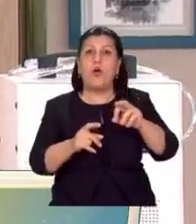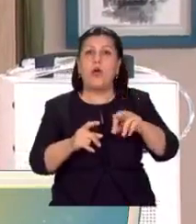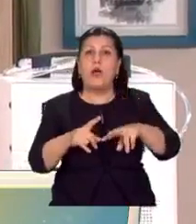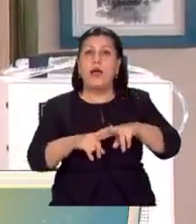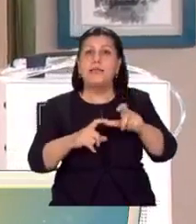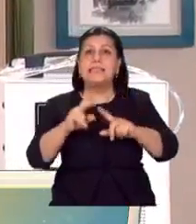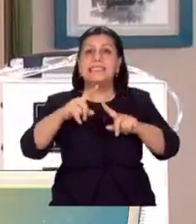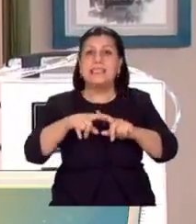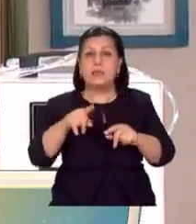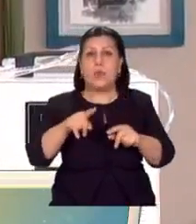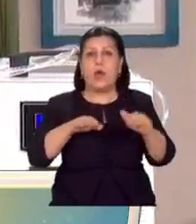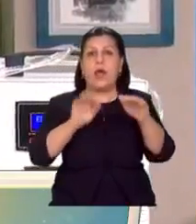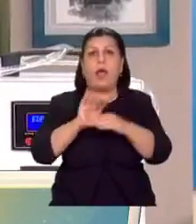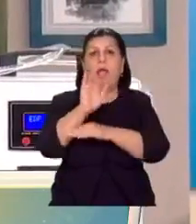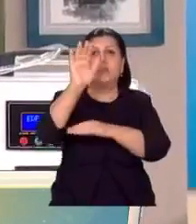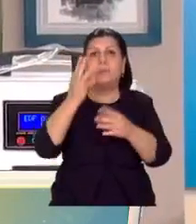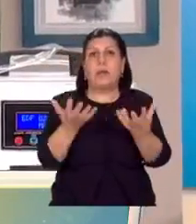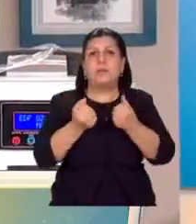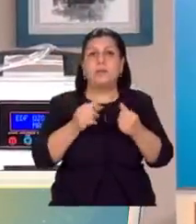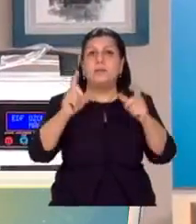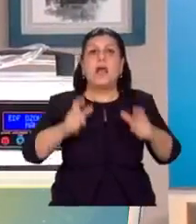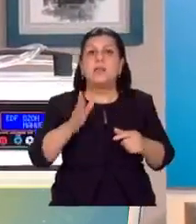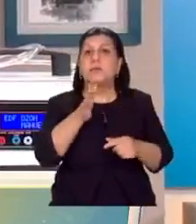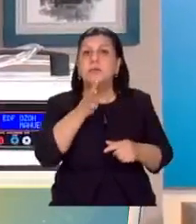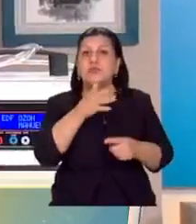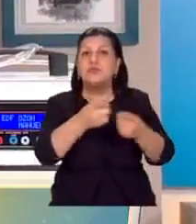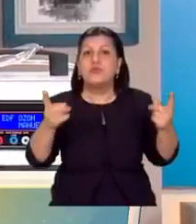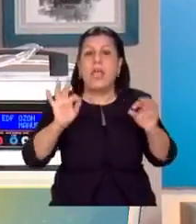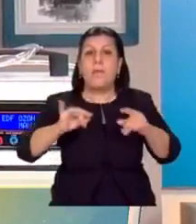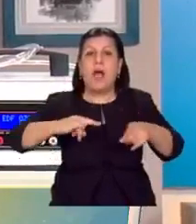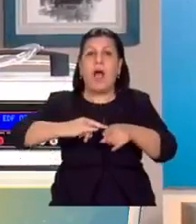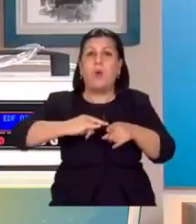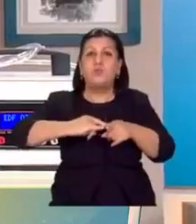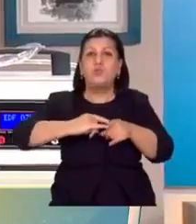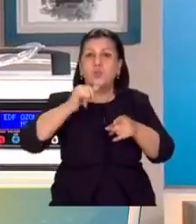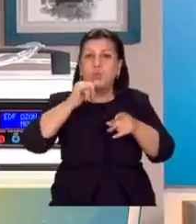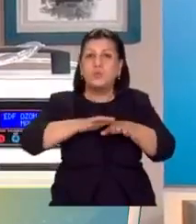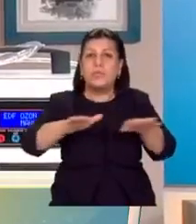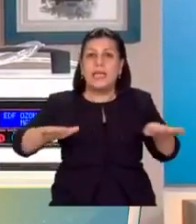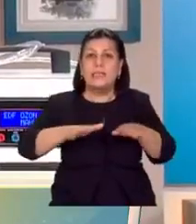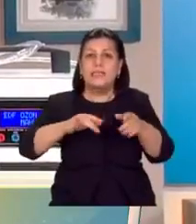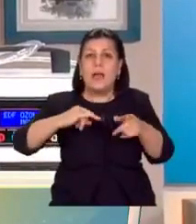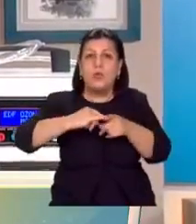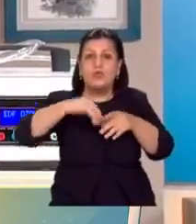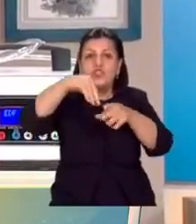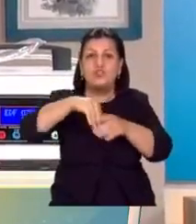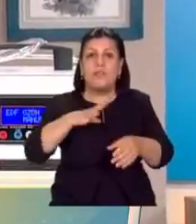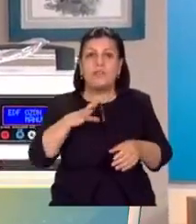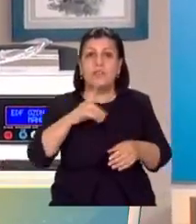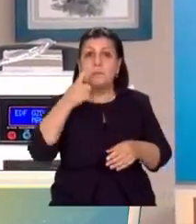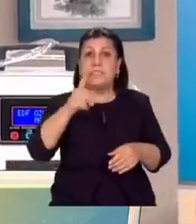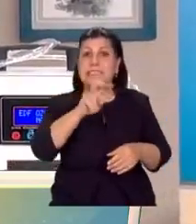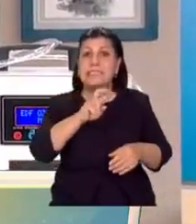yere girdi Şimdi Normalde Klor nerede var Klor hep biliyoruz havuzlarda var ama elektronik yöntemi